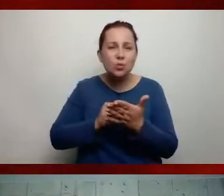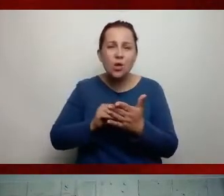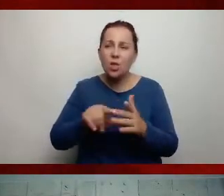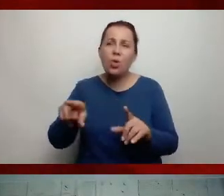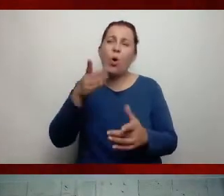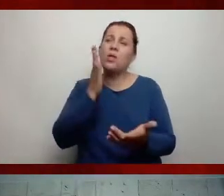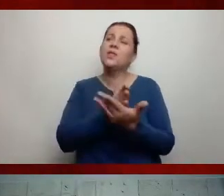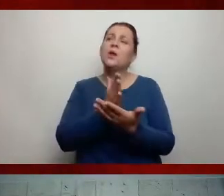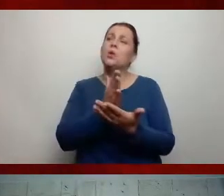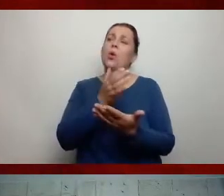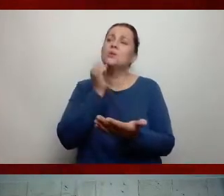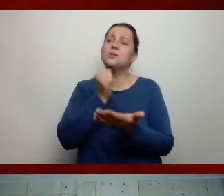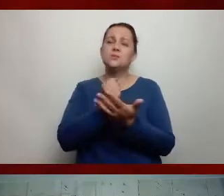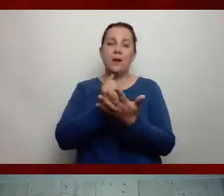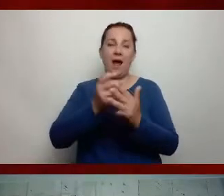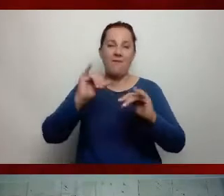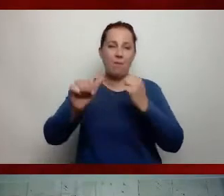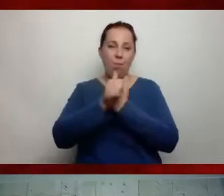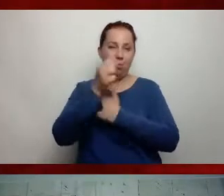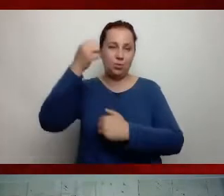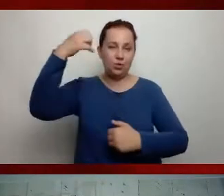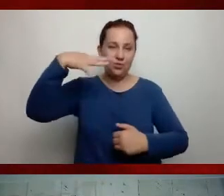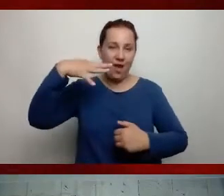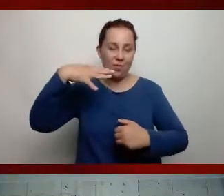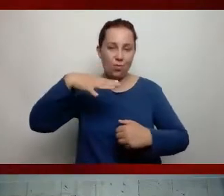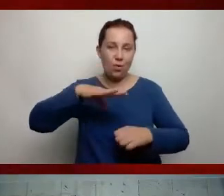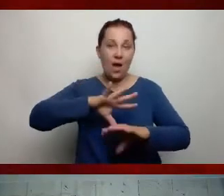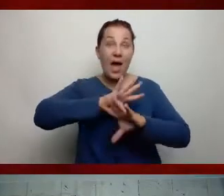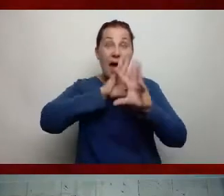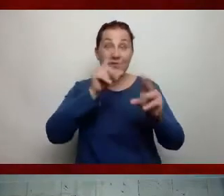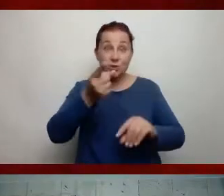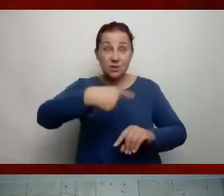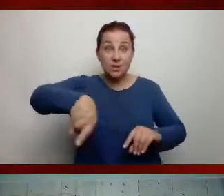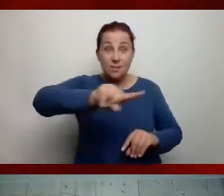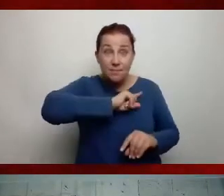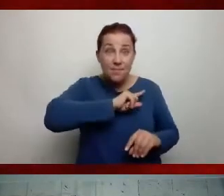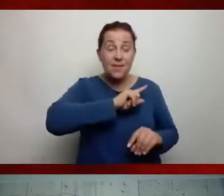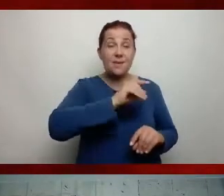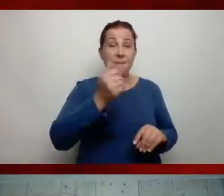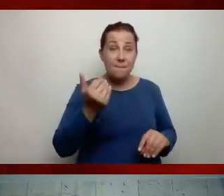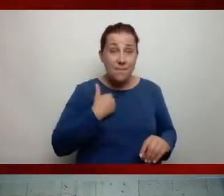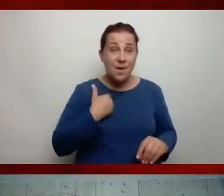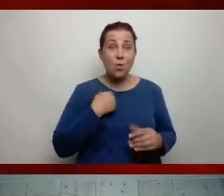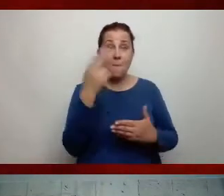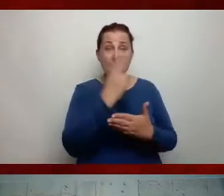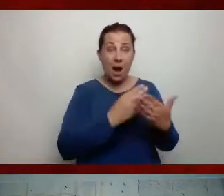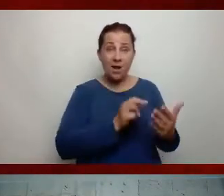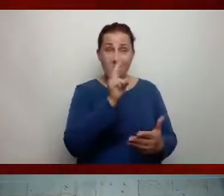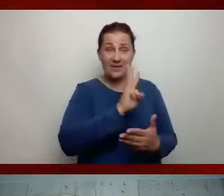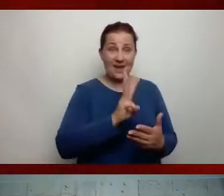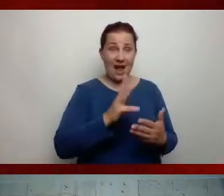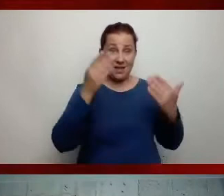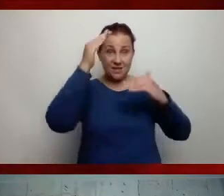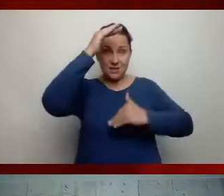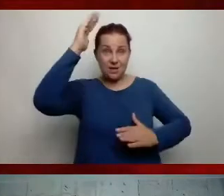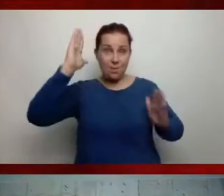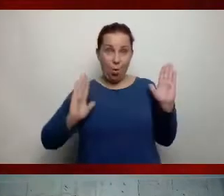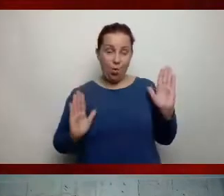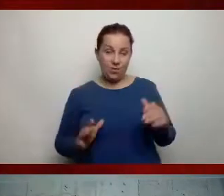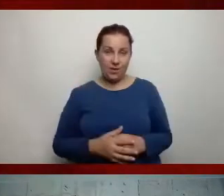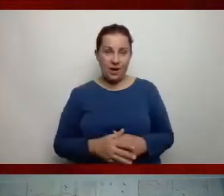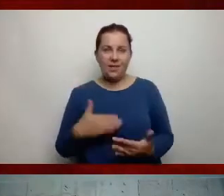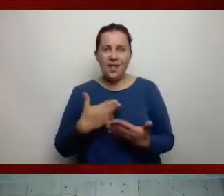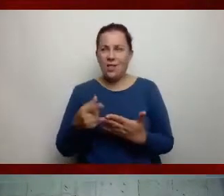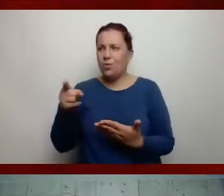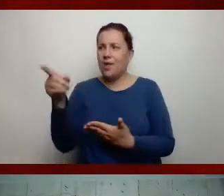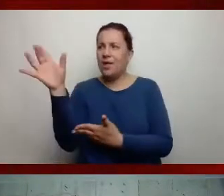zapytać, czy wszyscyśmy z autoportretu Witkacego? No według mnie nie. To znaczy ten tekst przestaje funkcjonować